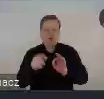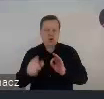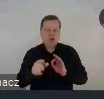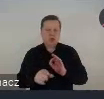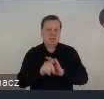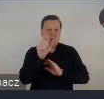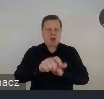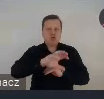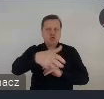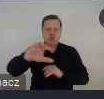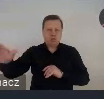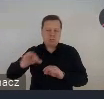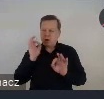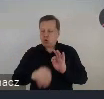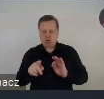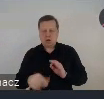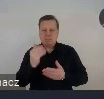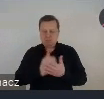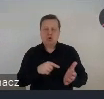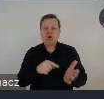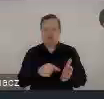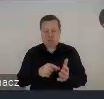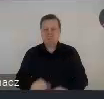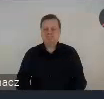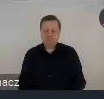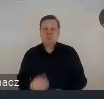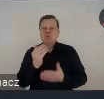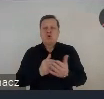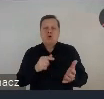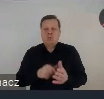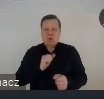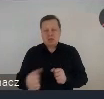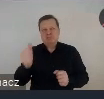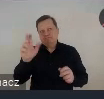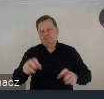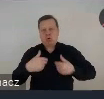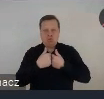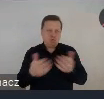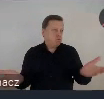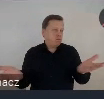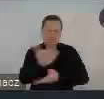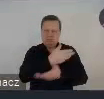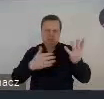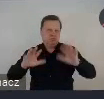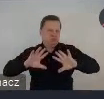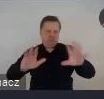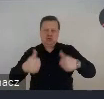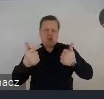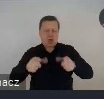adresatów. To znaczy część programów jest otwartych na wszelkiego rodzaju